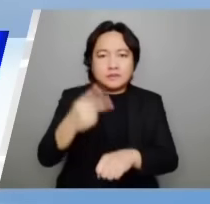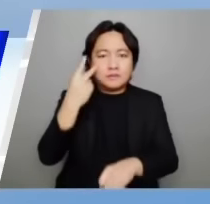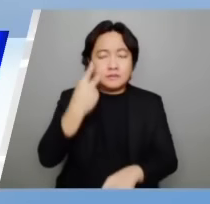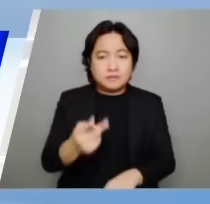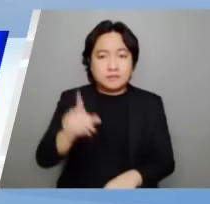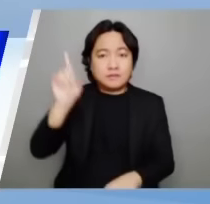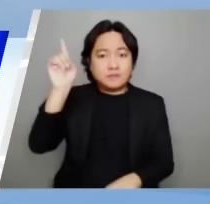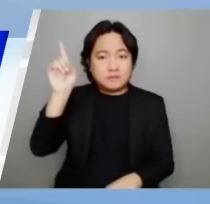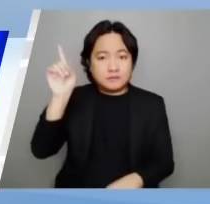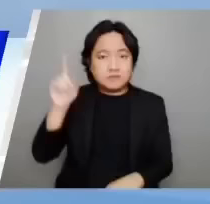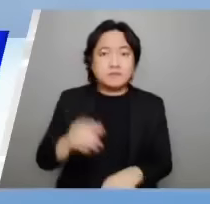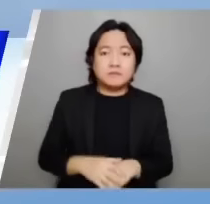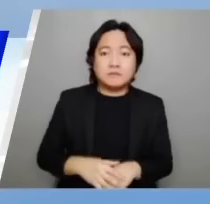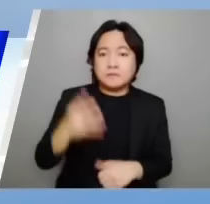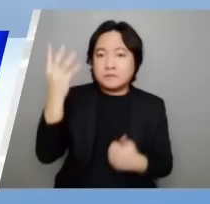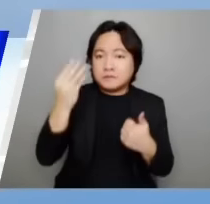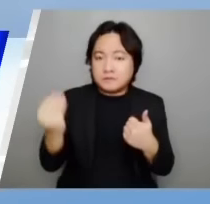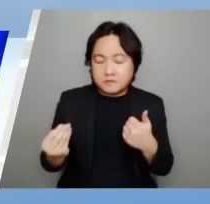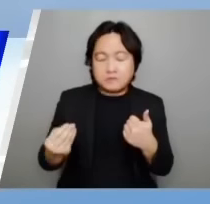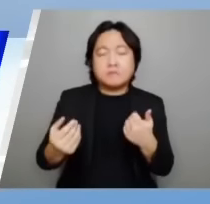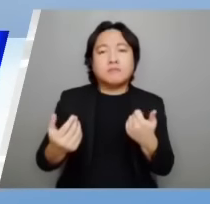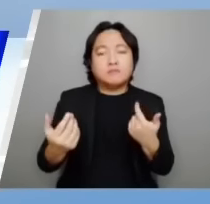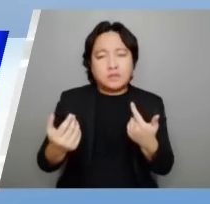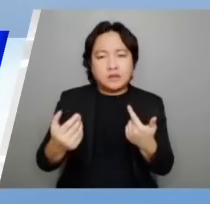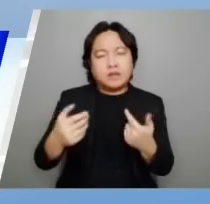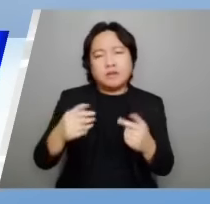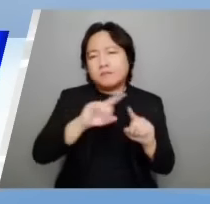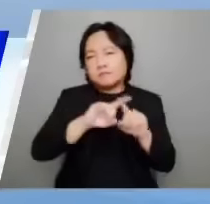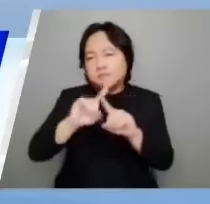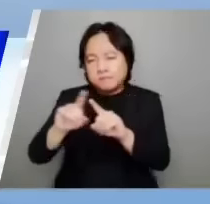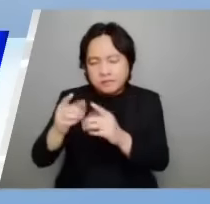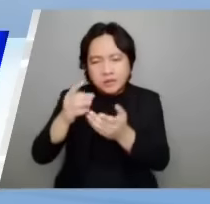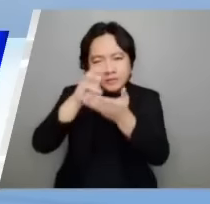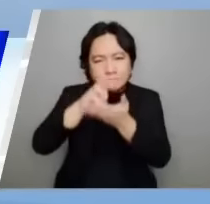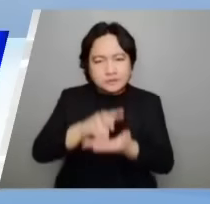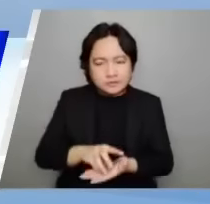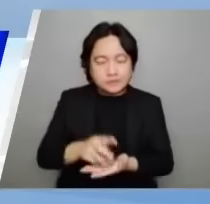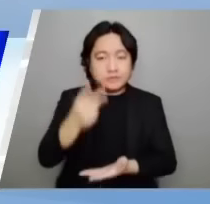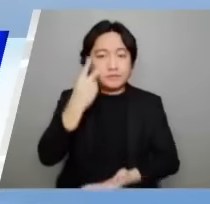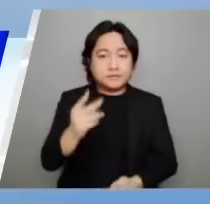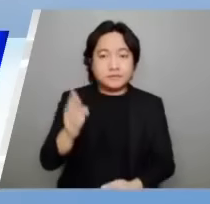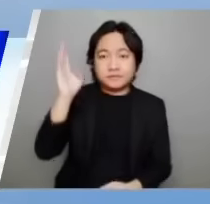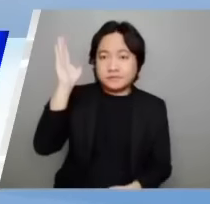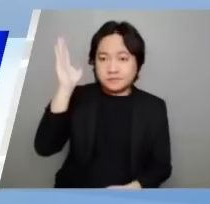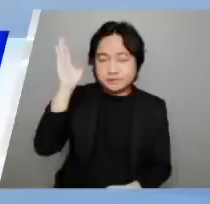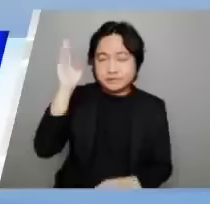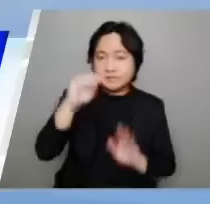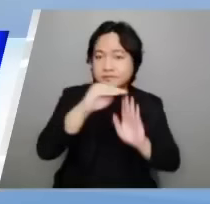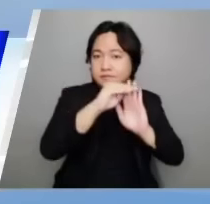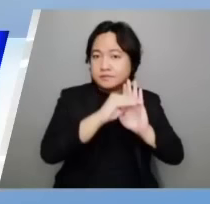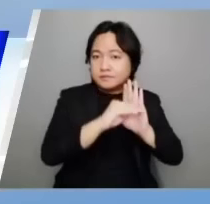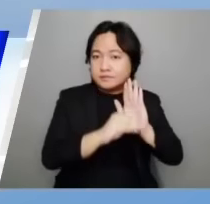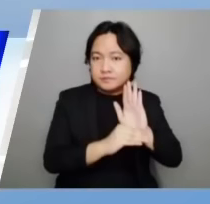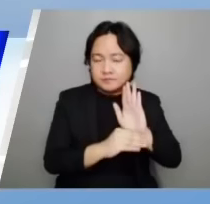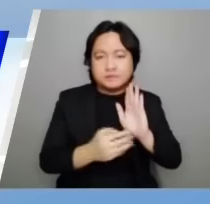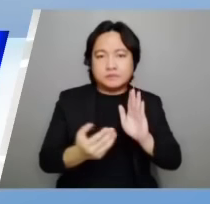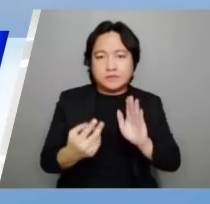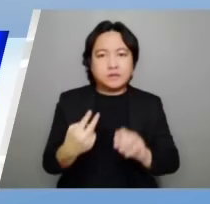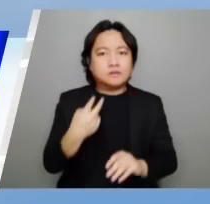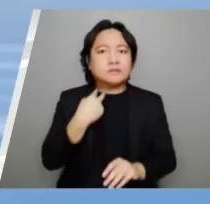Guimaras, Leyte, Negros Oriental at Occidental, Misamis Occidental at Zamboanga del Norte. We'd request that